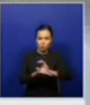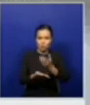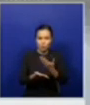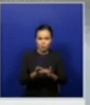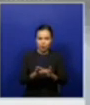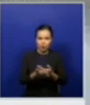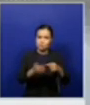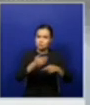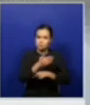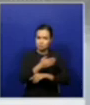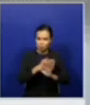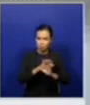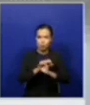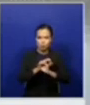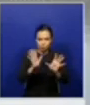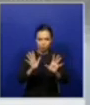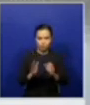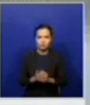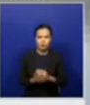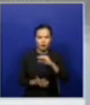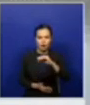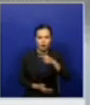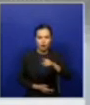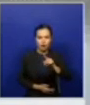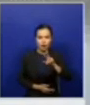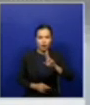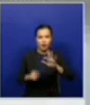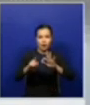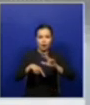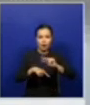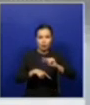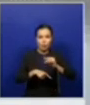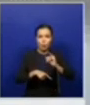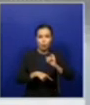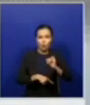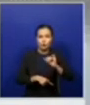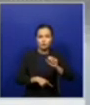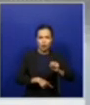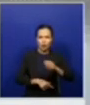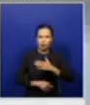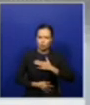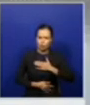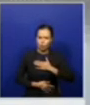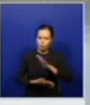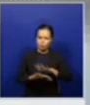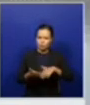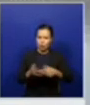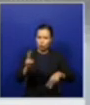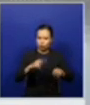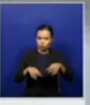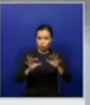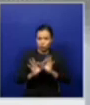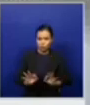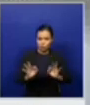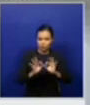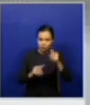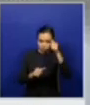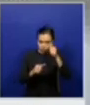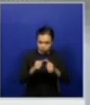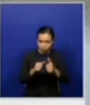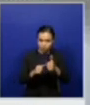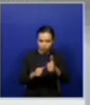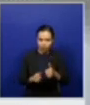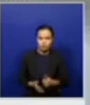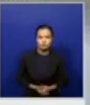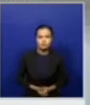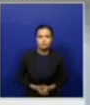านที่เคารพทำไมกับผมให้ความสำคัญกับมาตรการตรวจสอบถ้ายังจำกันได้ก